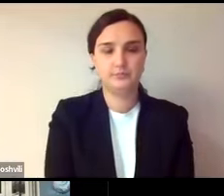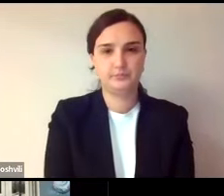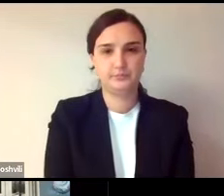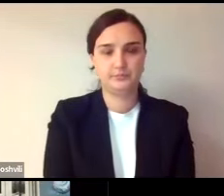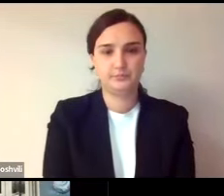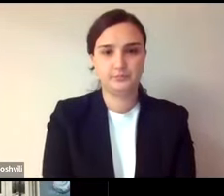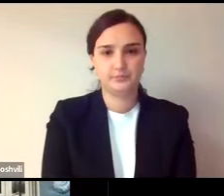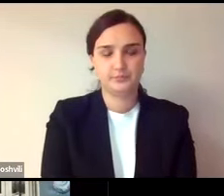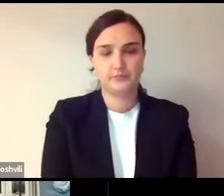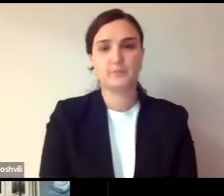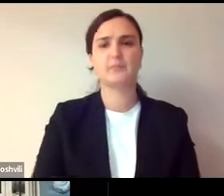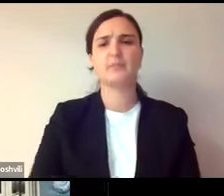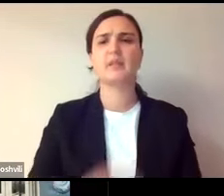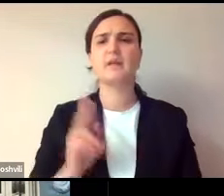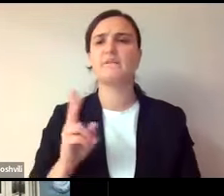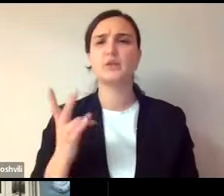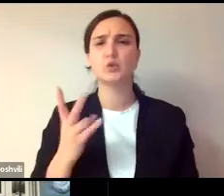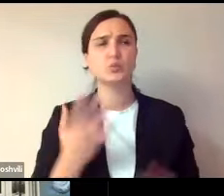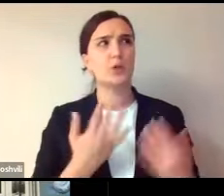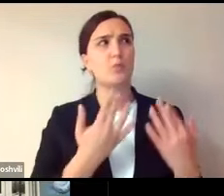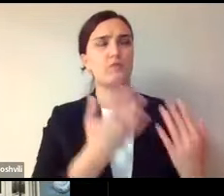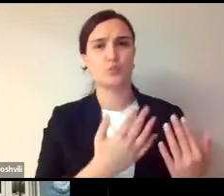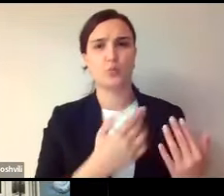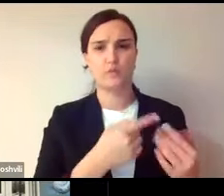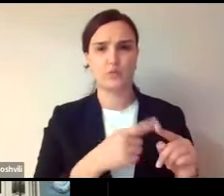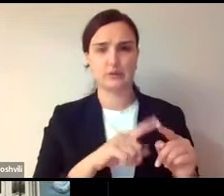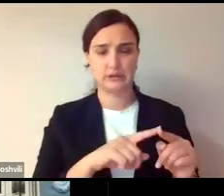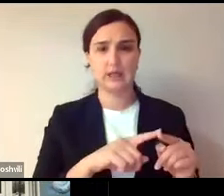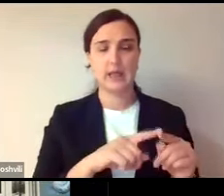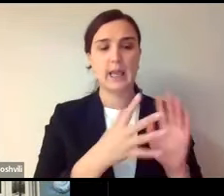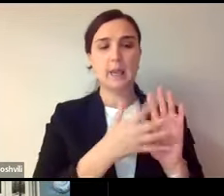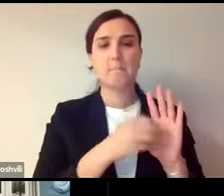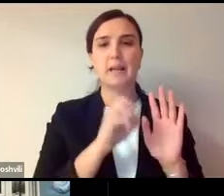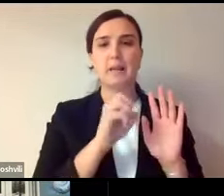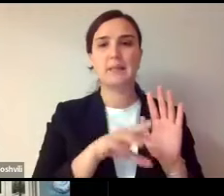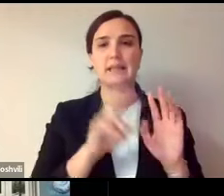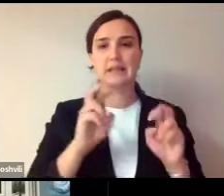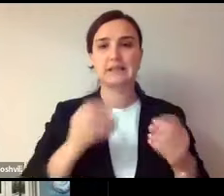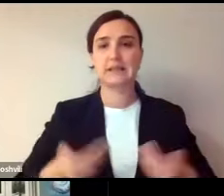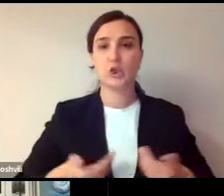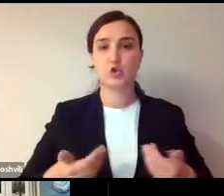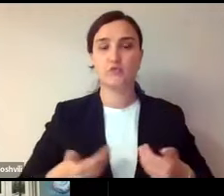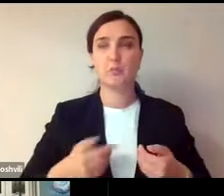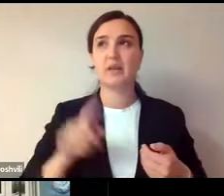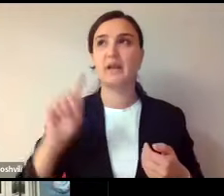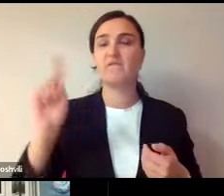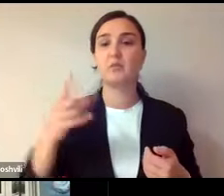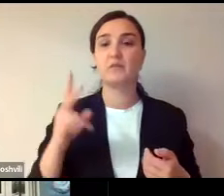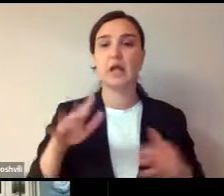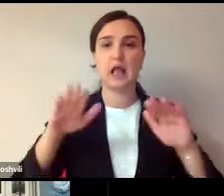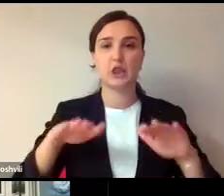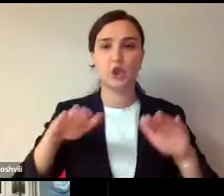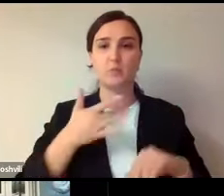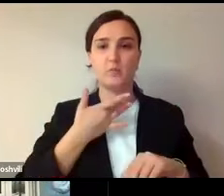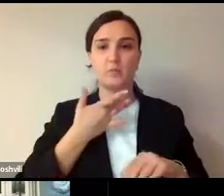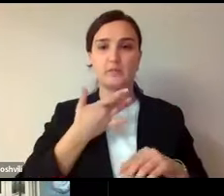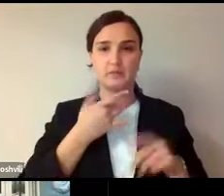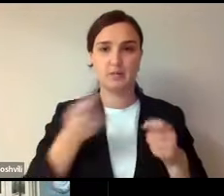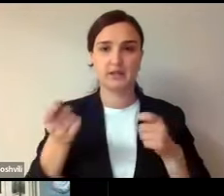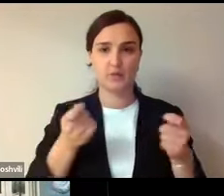წესი, საცხოვრისის პოლიტიკა და იმპლემენტაცია როგორც წესი ევალება ადგილობრივ თვითმმართველობას, ხო?